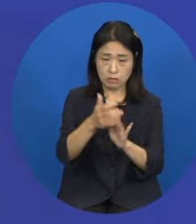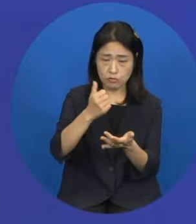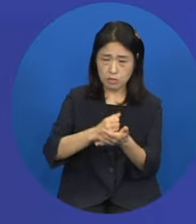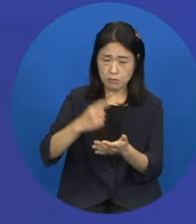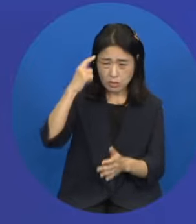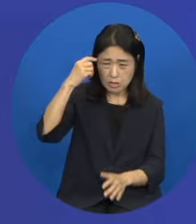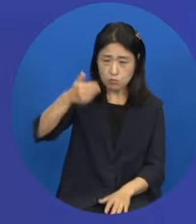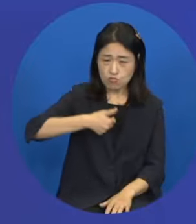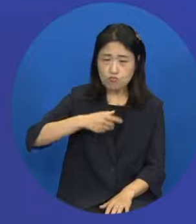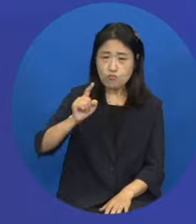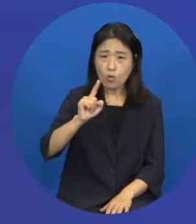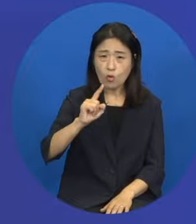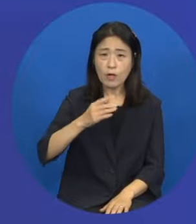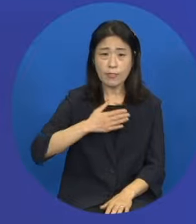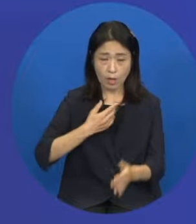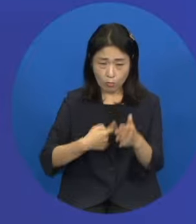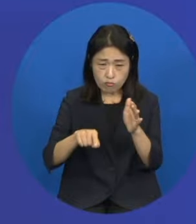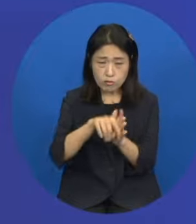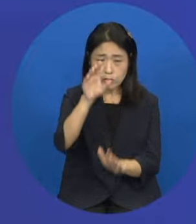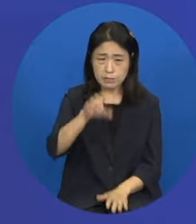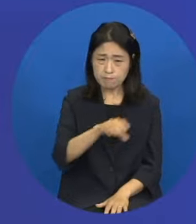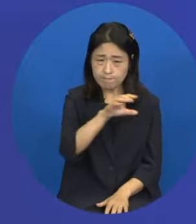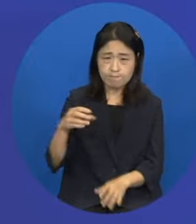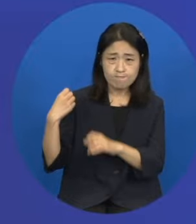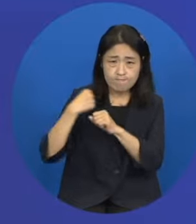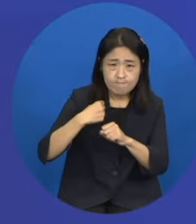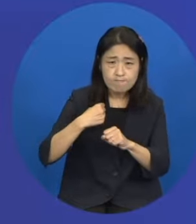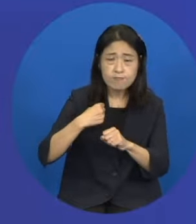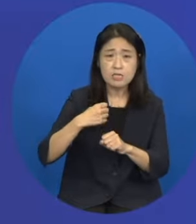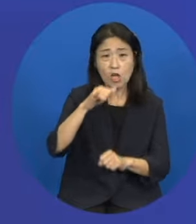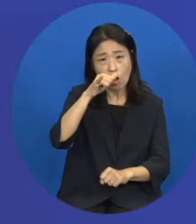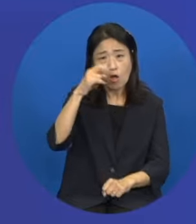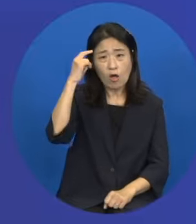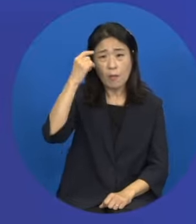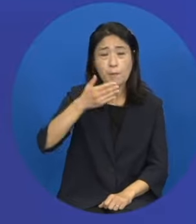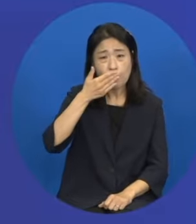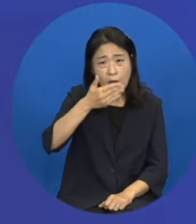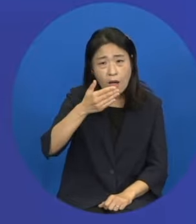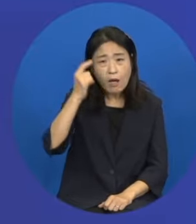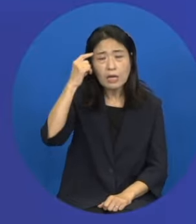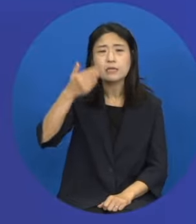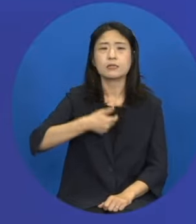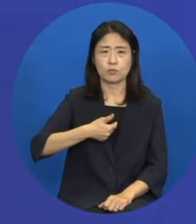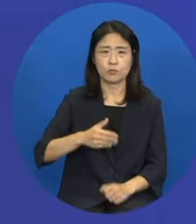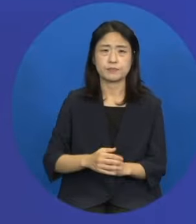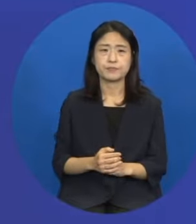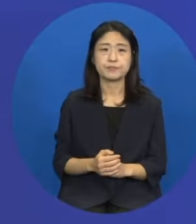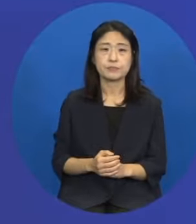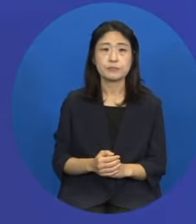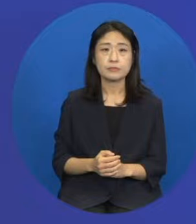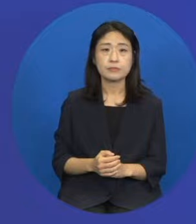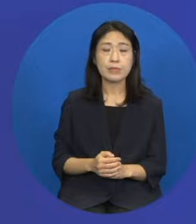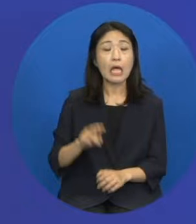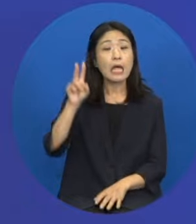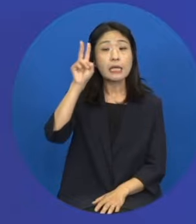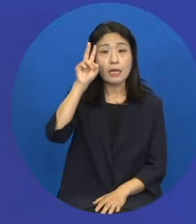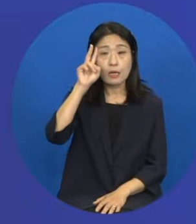거예요. 이 야고보가 예수님께 이런 요청을 했었던 거 여러분